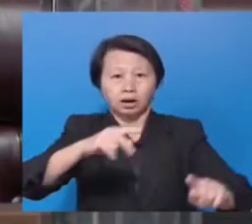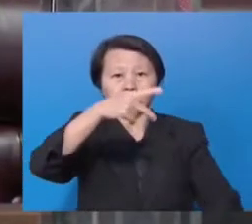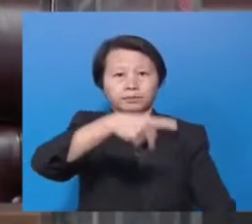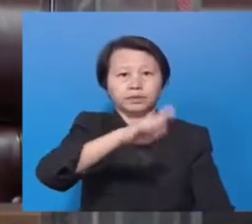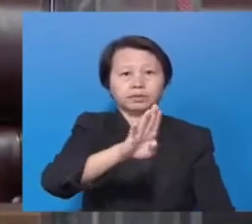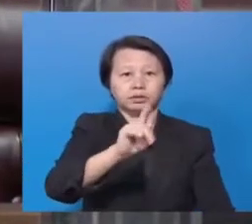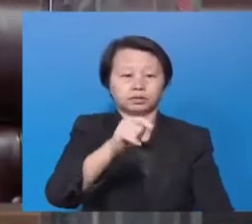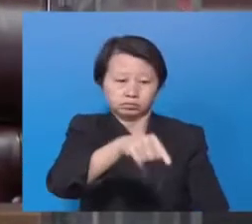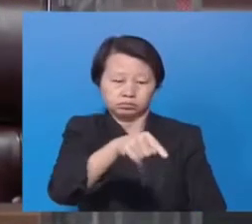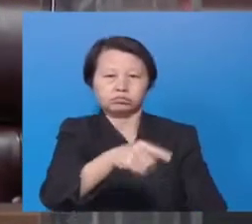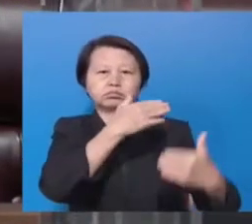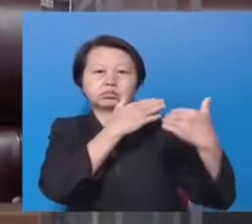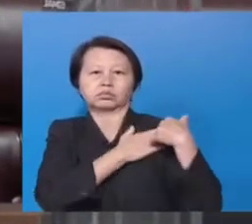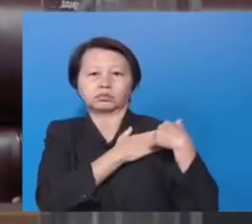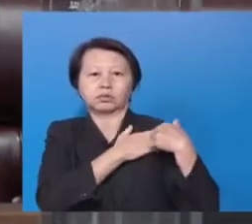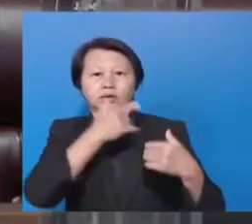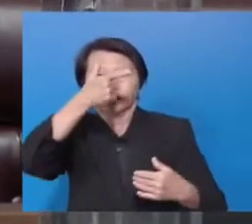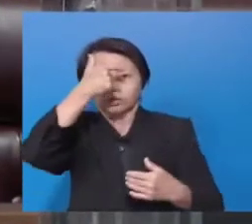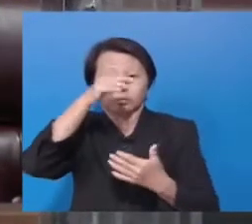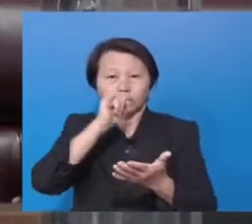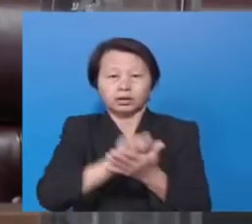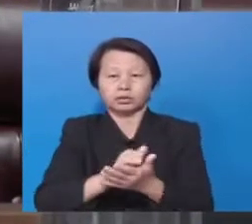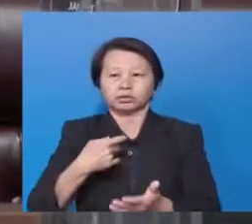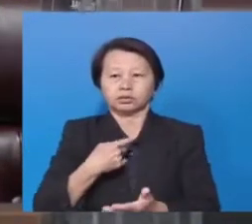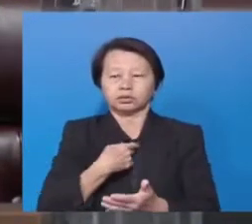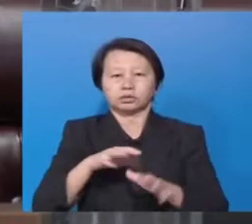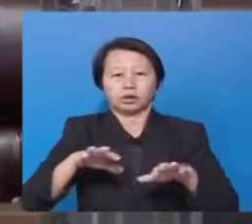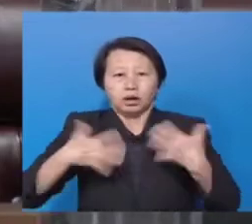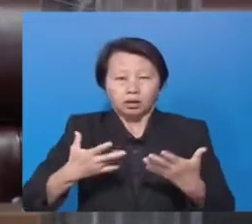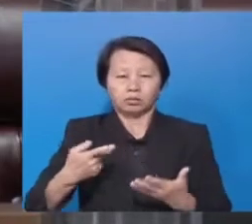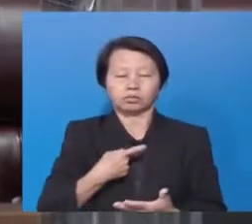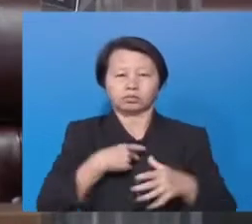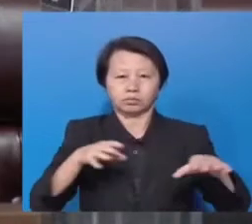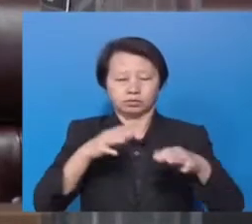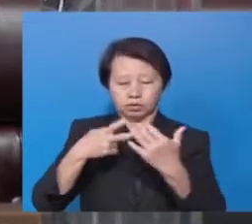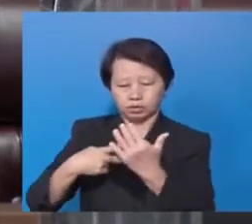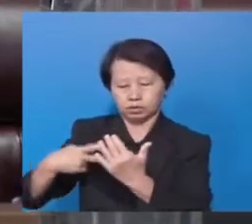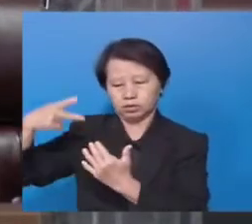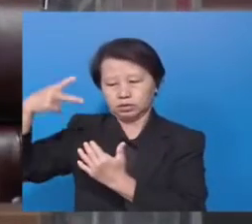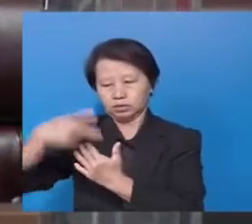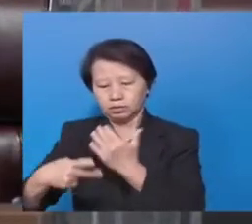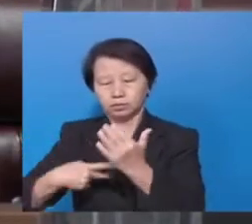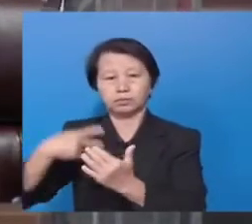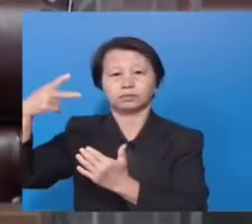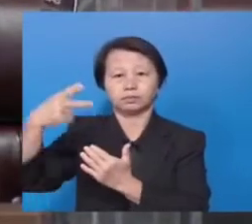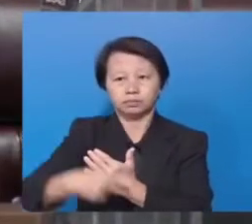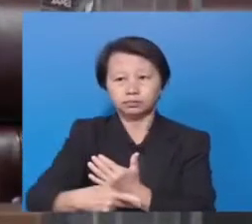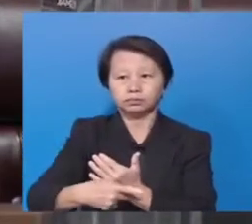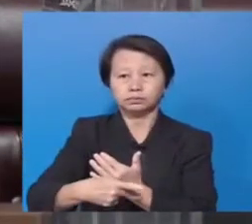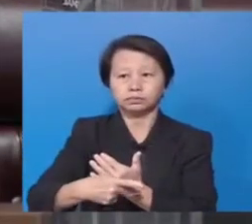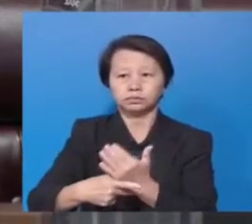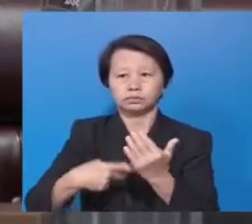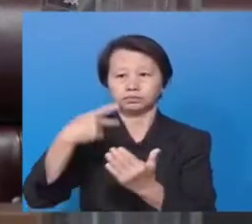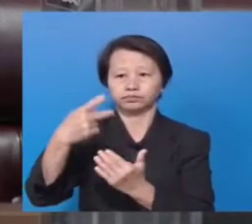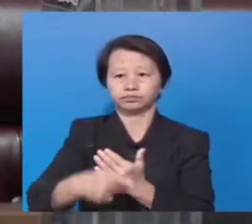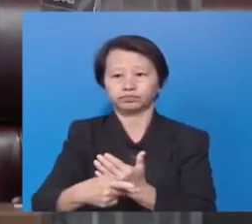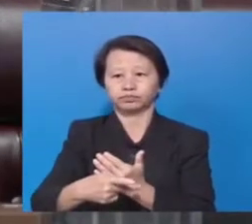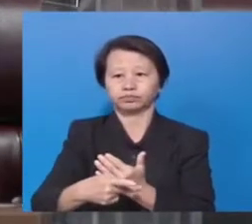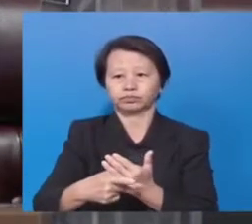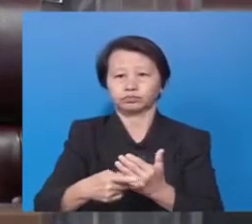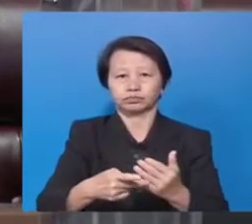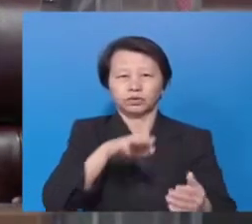bete-bete bertanggung jawab sepatu lah kalau kecil lihat bagaimana kita melaksanakan program-program Tapa